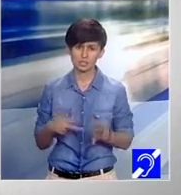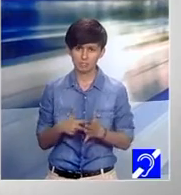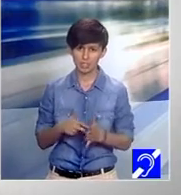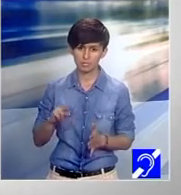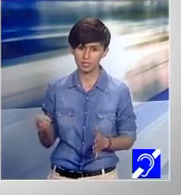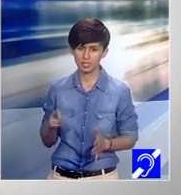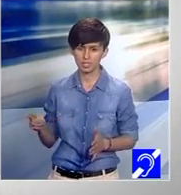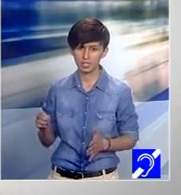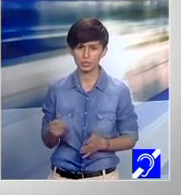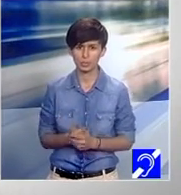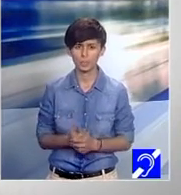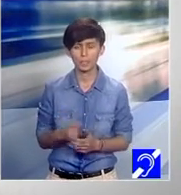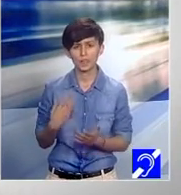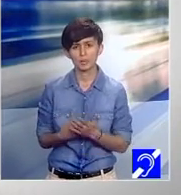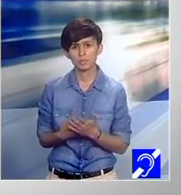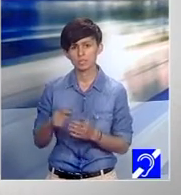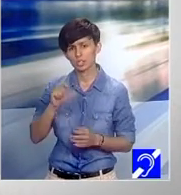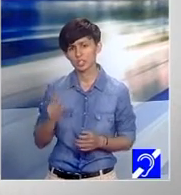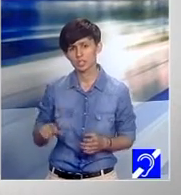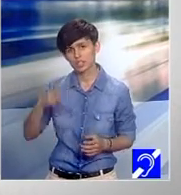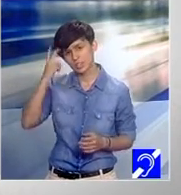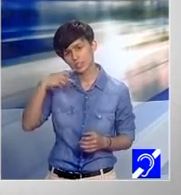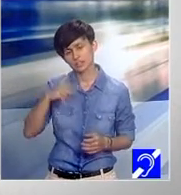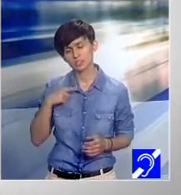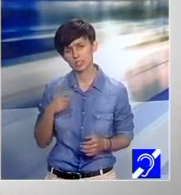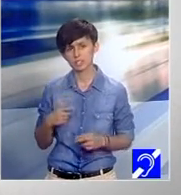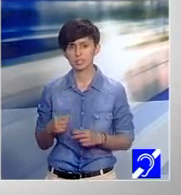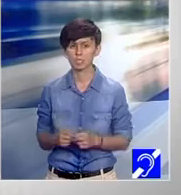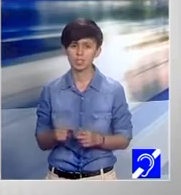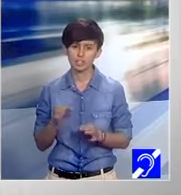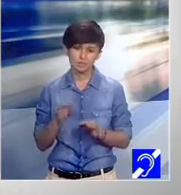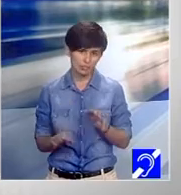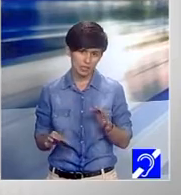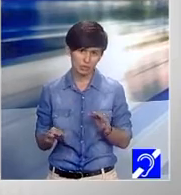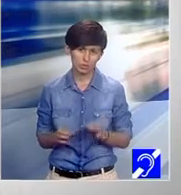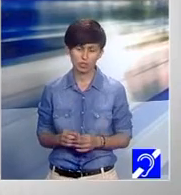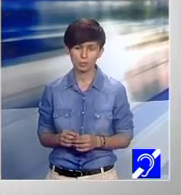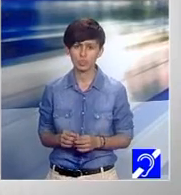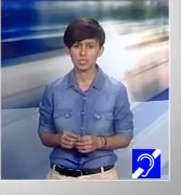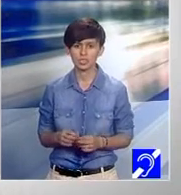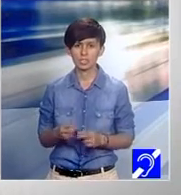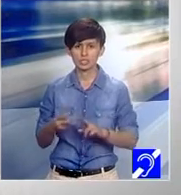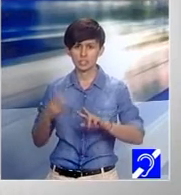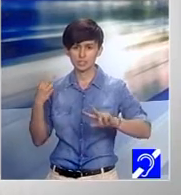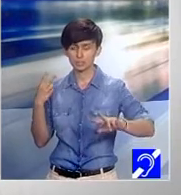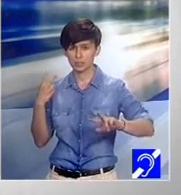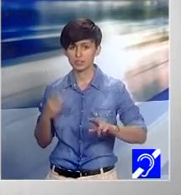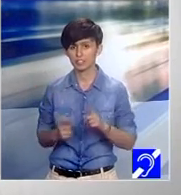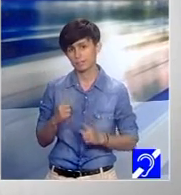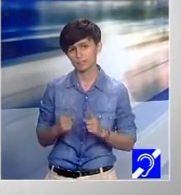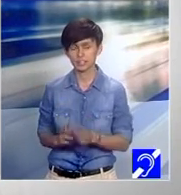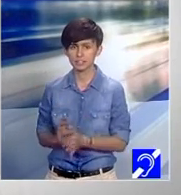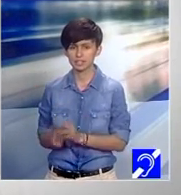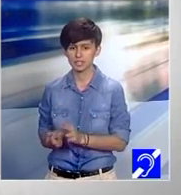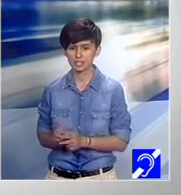economic să previi, să tratezi corect, decât să tratezi ulterior neglijența unor cadre medicale. Acum fac o paranteză, să știți